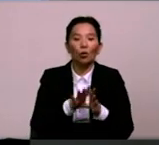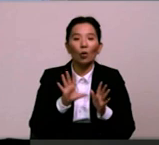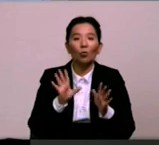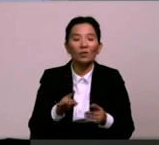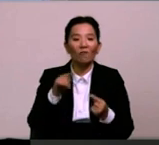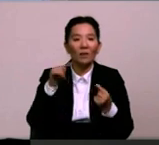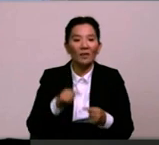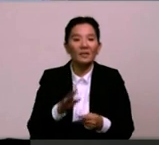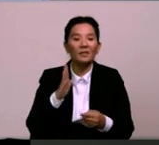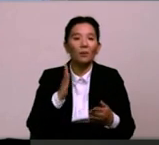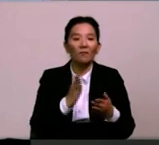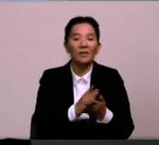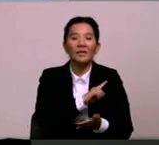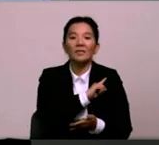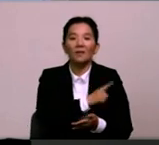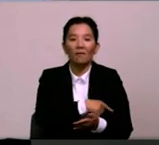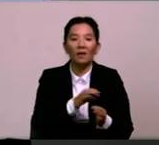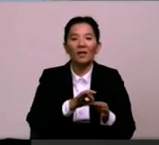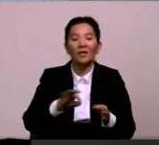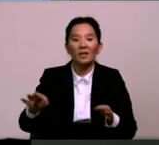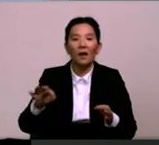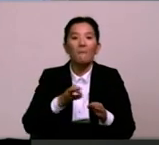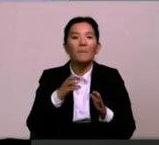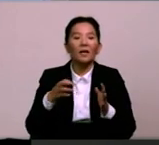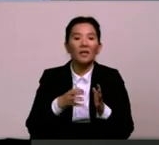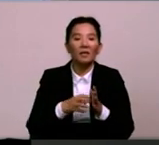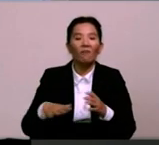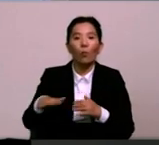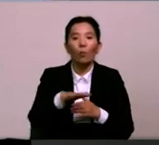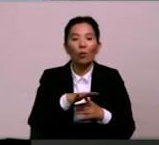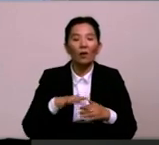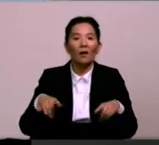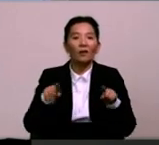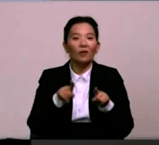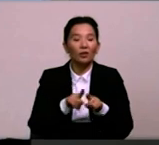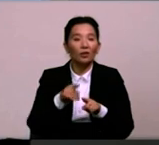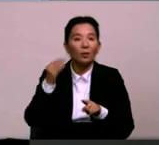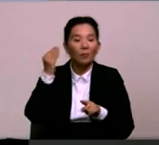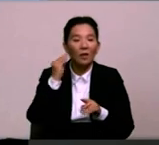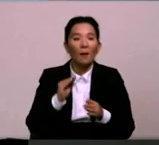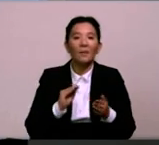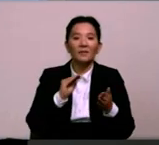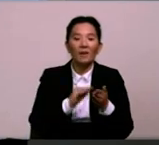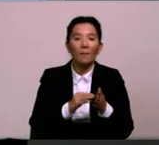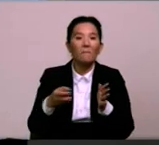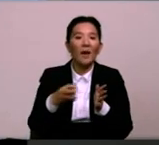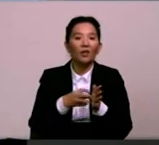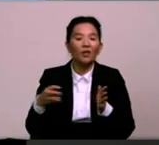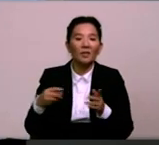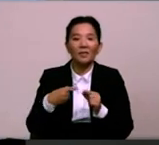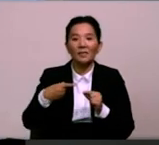с направлением силовых линий магнитного поля. Значит, также мысленно с вами поставим магнитные